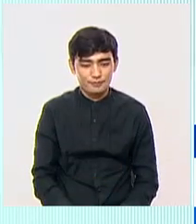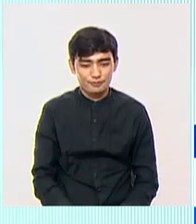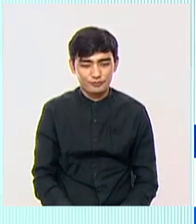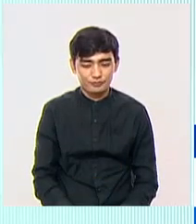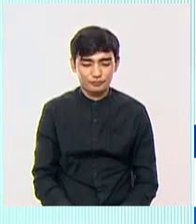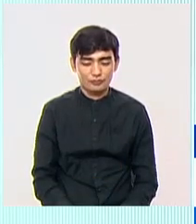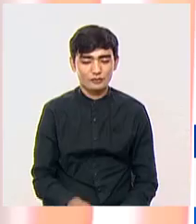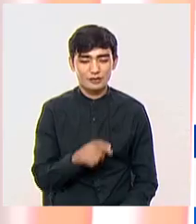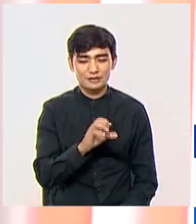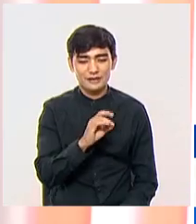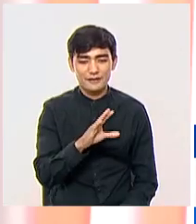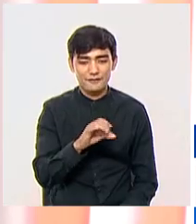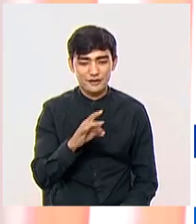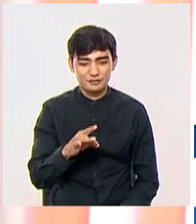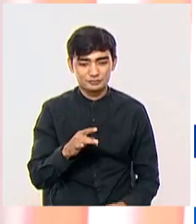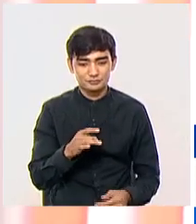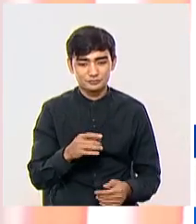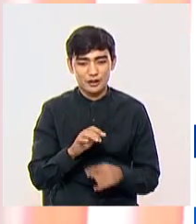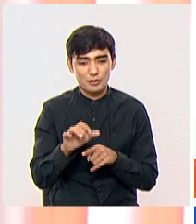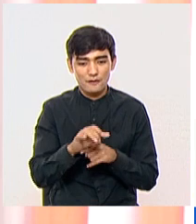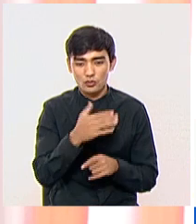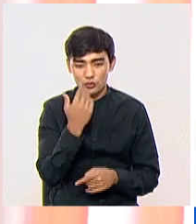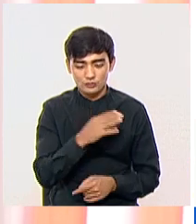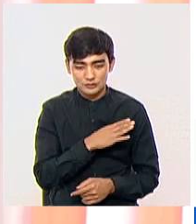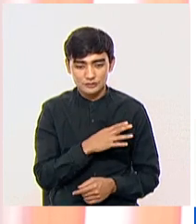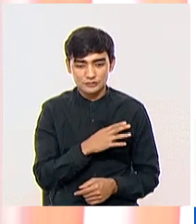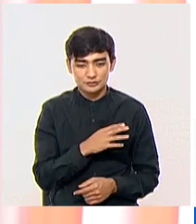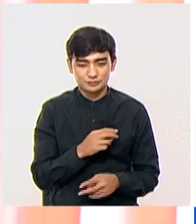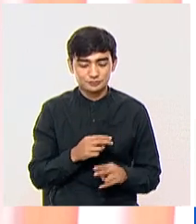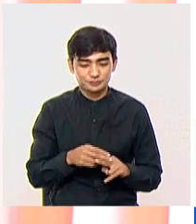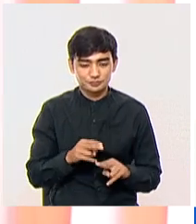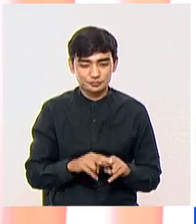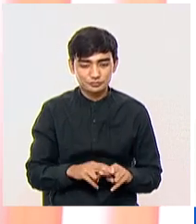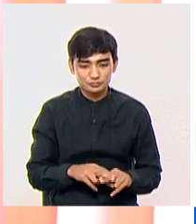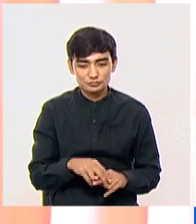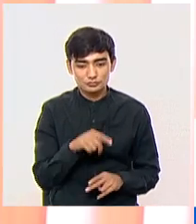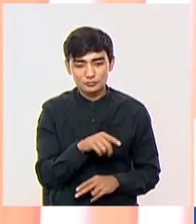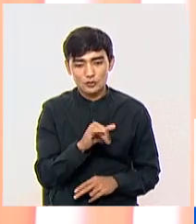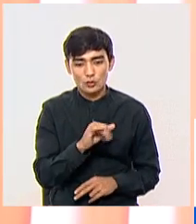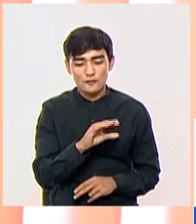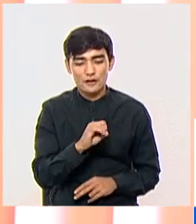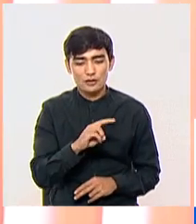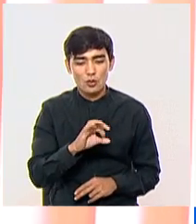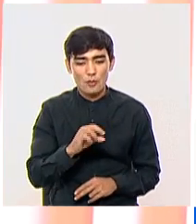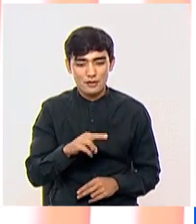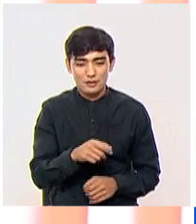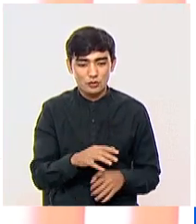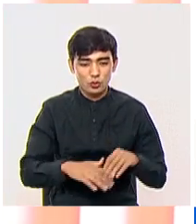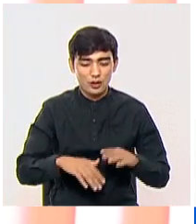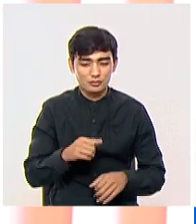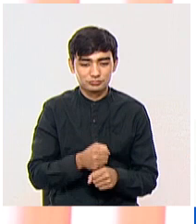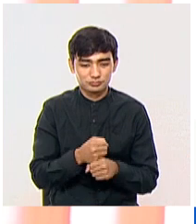сервере. То есть не отправлялись? Не отправлялись так, как эти уведомления обрабатывались вручную